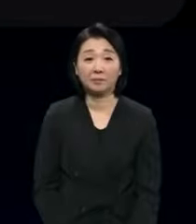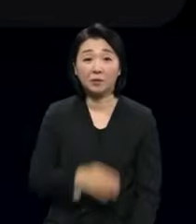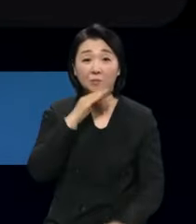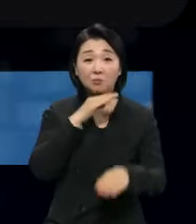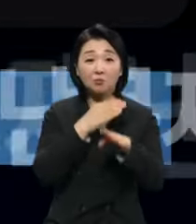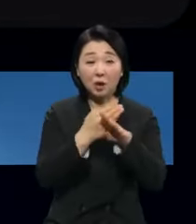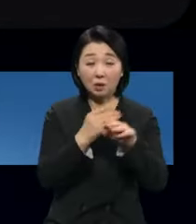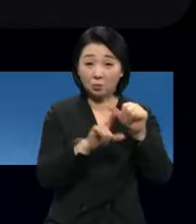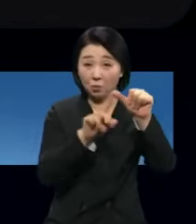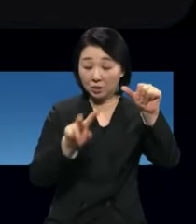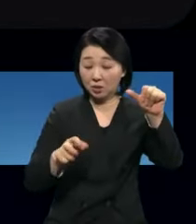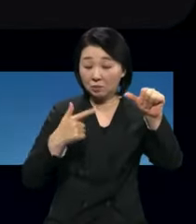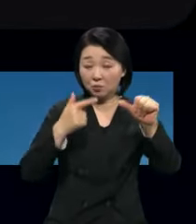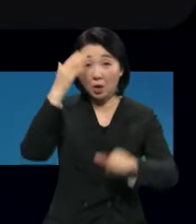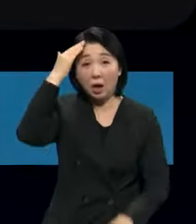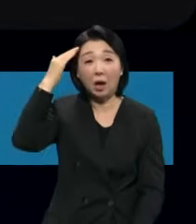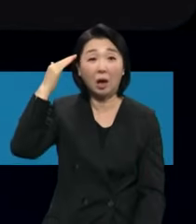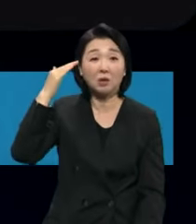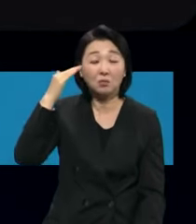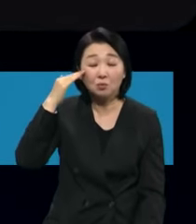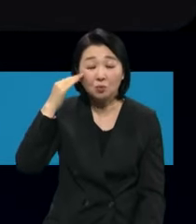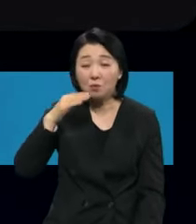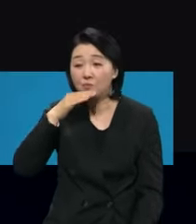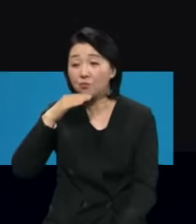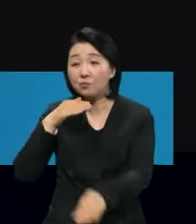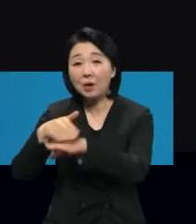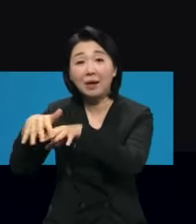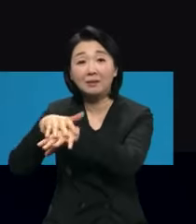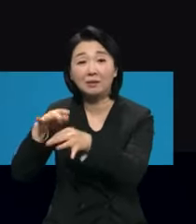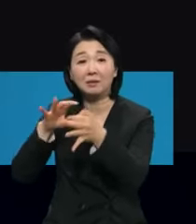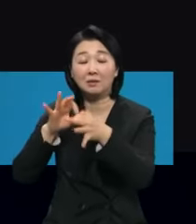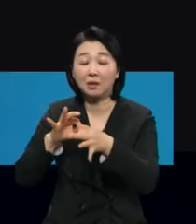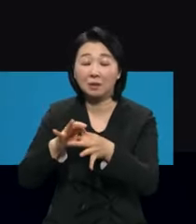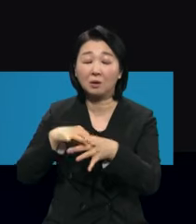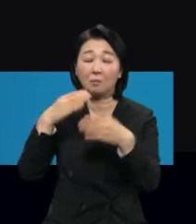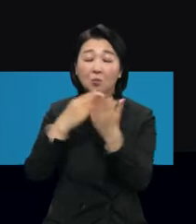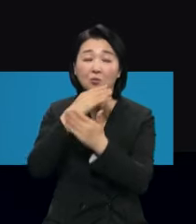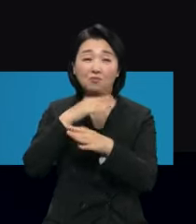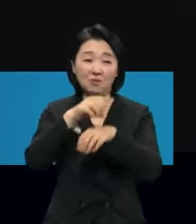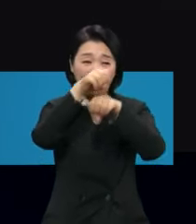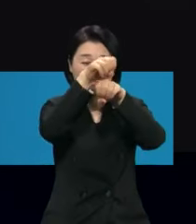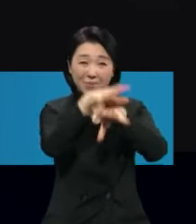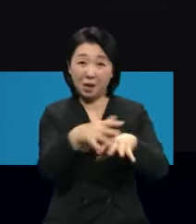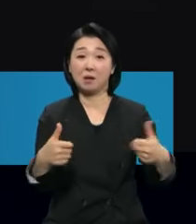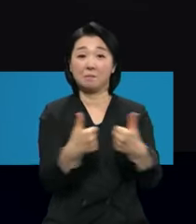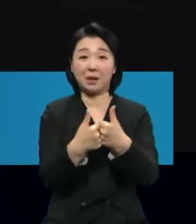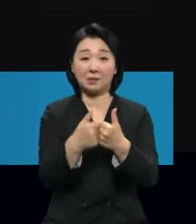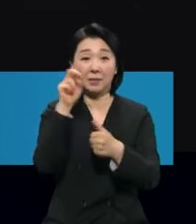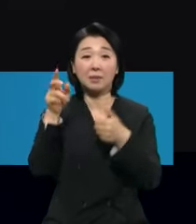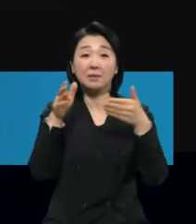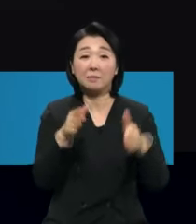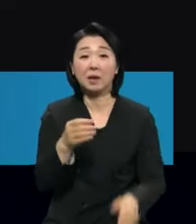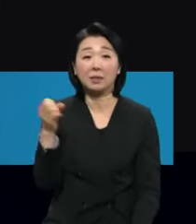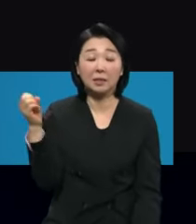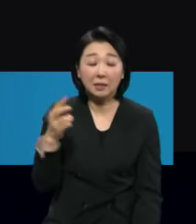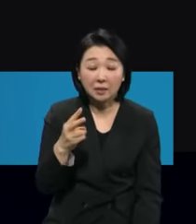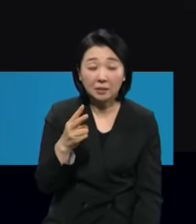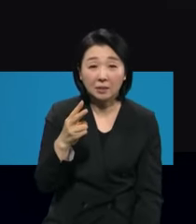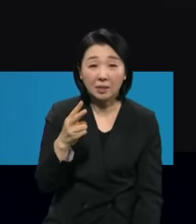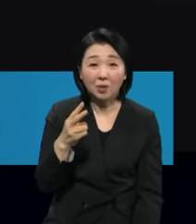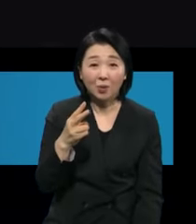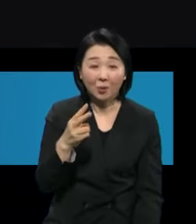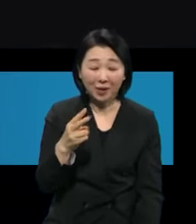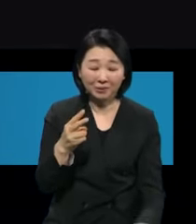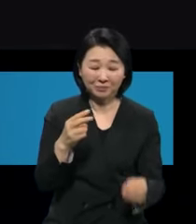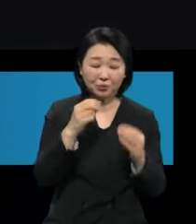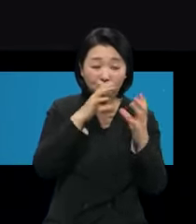북한이 지난 26일 국내 대북단체들의 대북전단 살포에 맞대응하겠다고 위협한 지 이틀 만에 대남전단으로